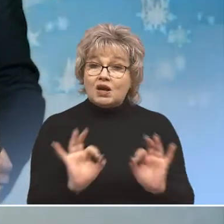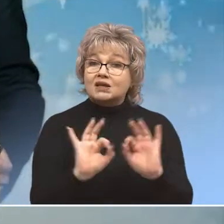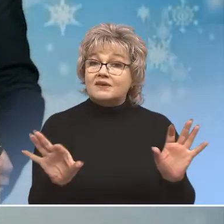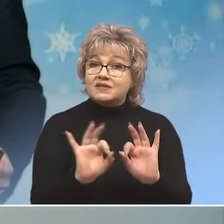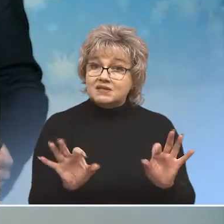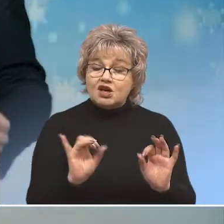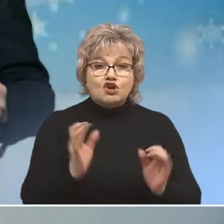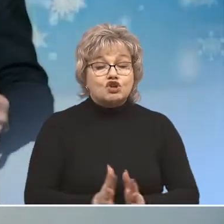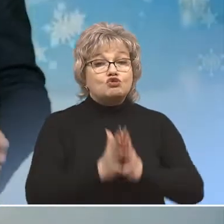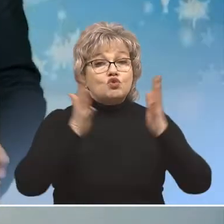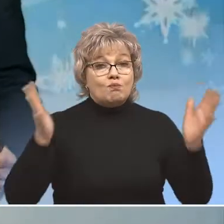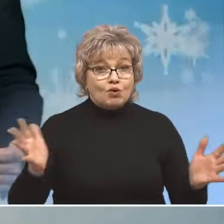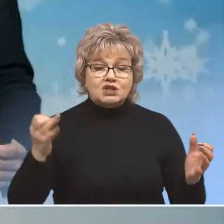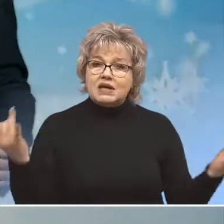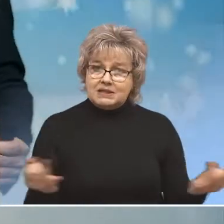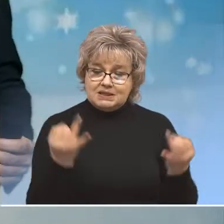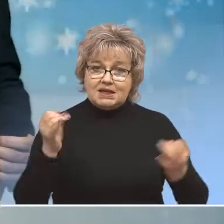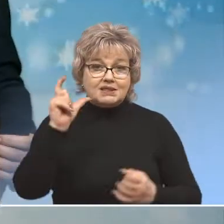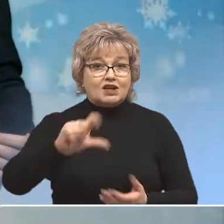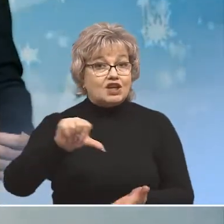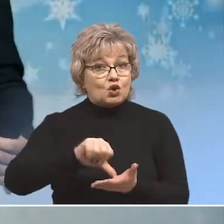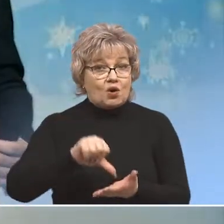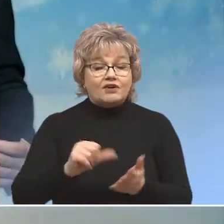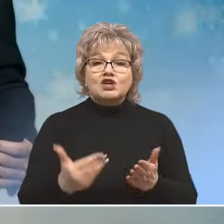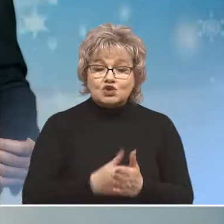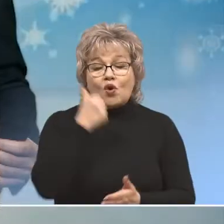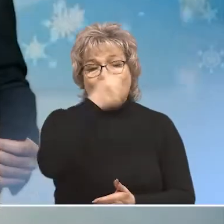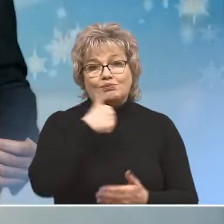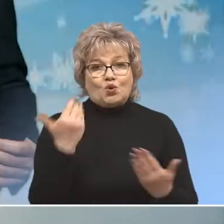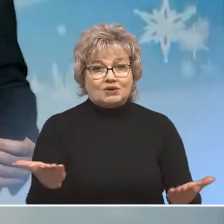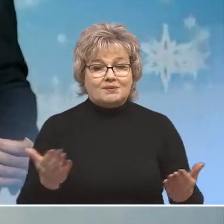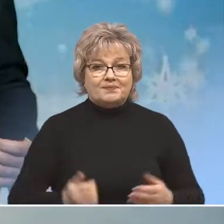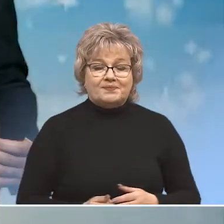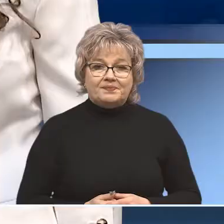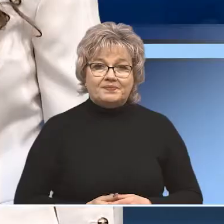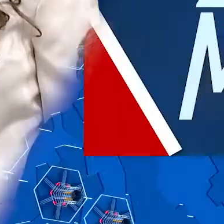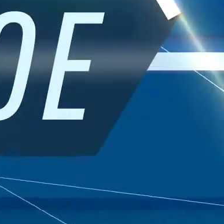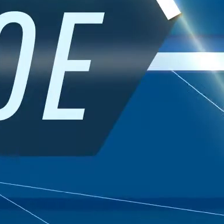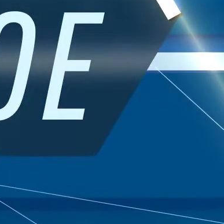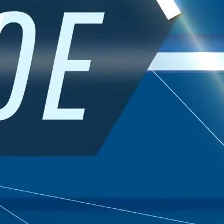актуальных новостей и еще больше интересных героев. С Новым годом!